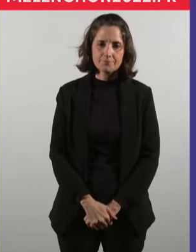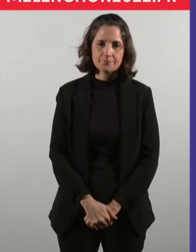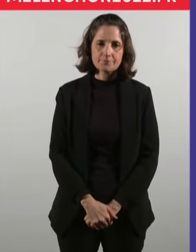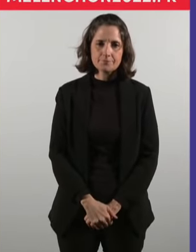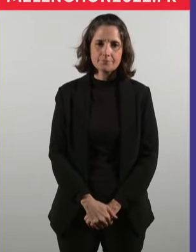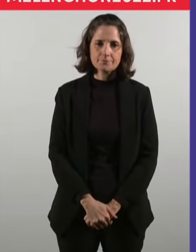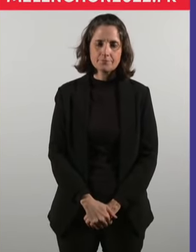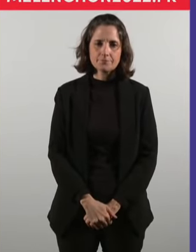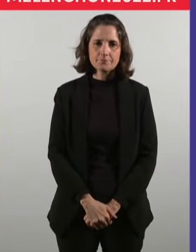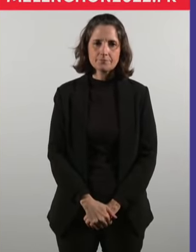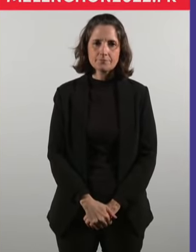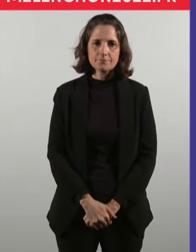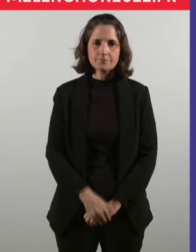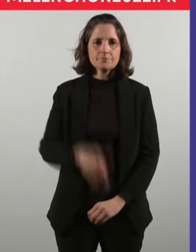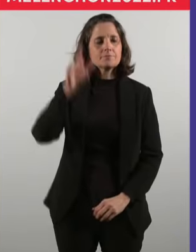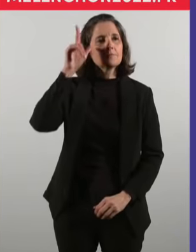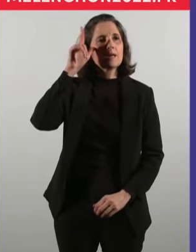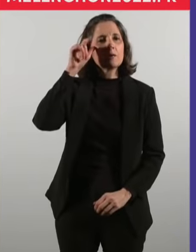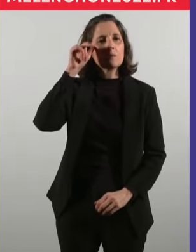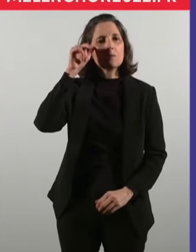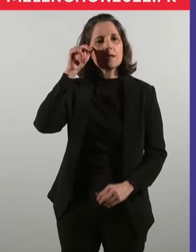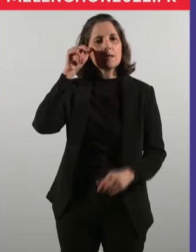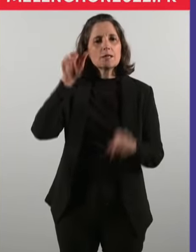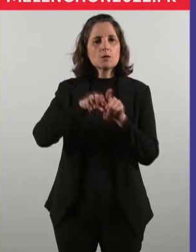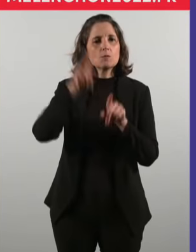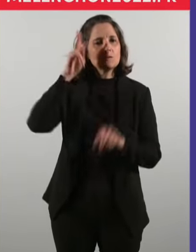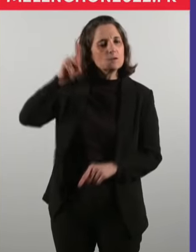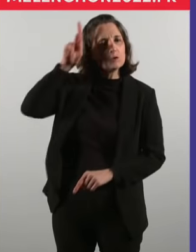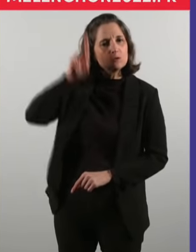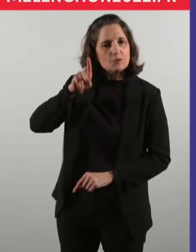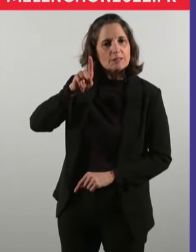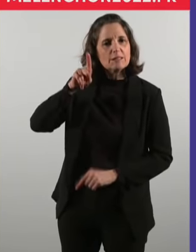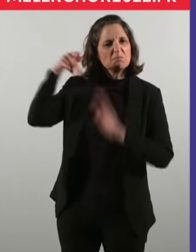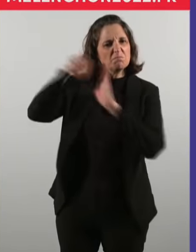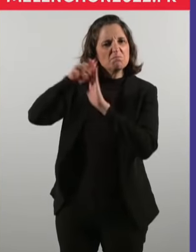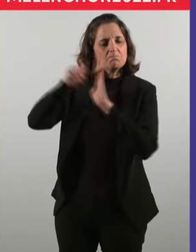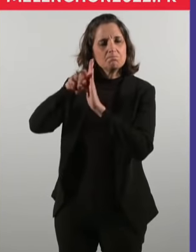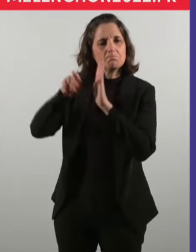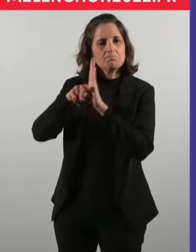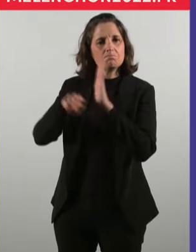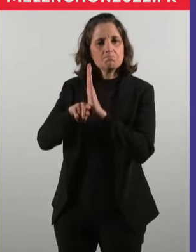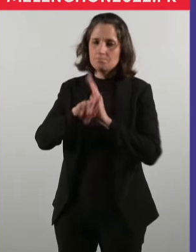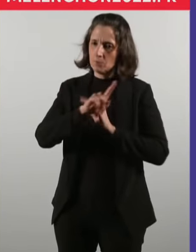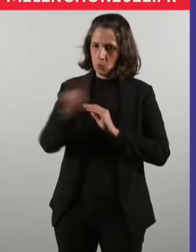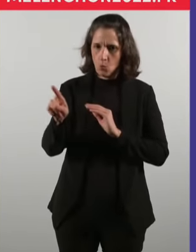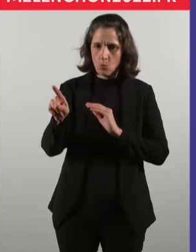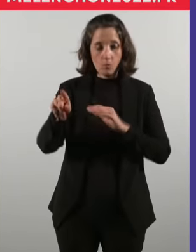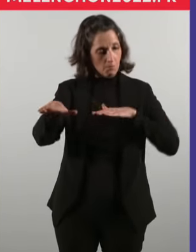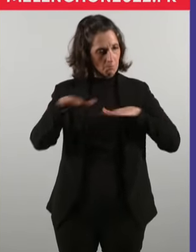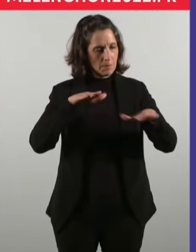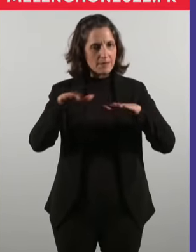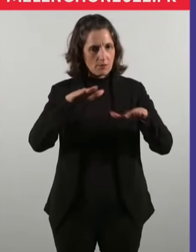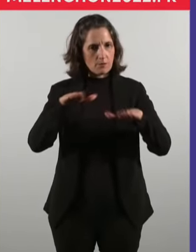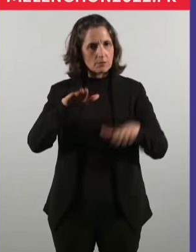La République n'est pas un dogme, je dirais même que ce n'est pas une doctrine, elle est avant tout une méthode.